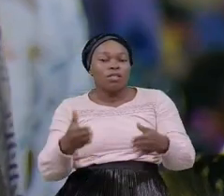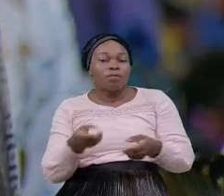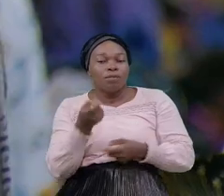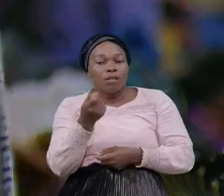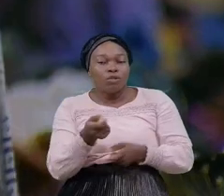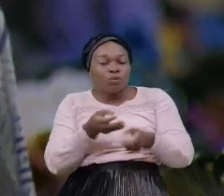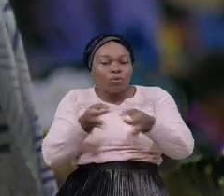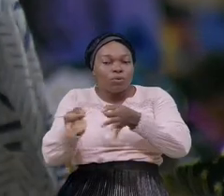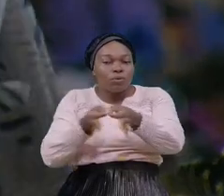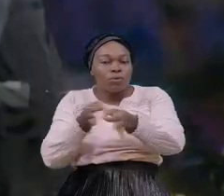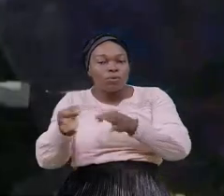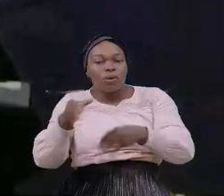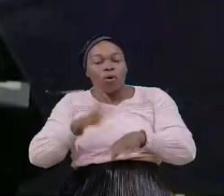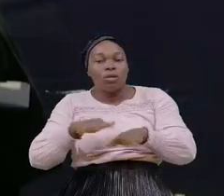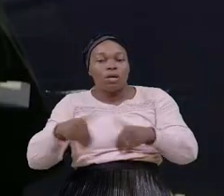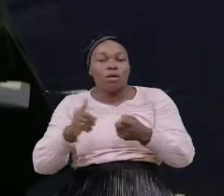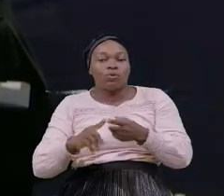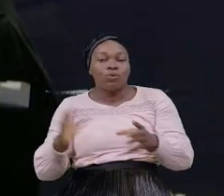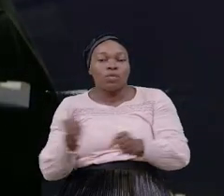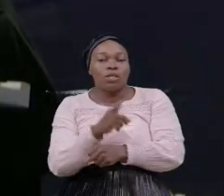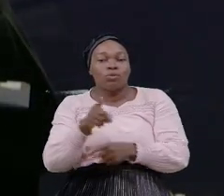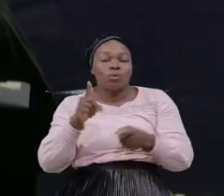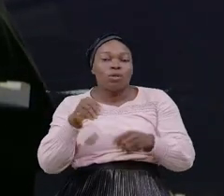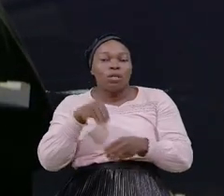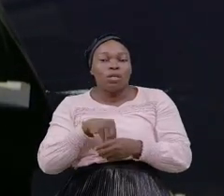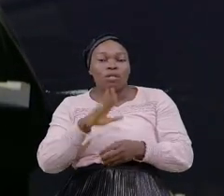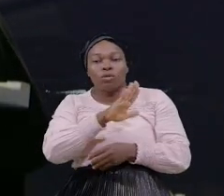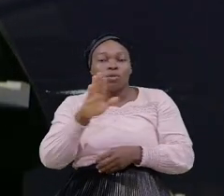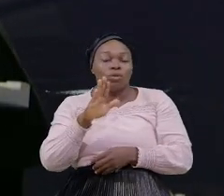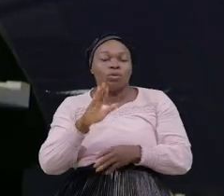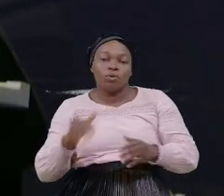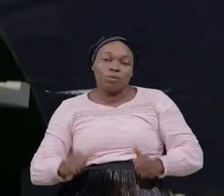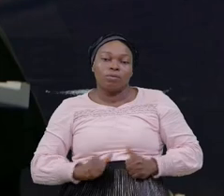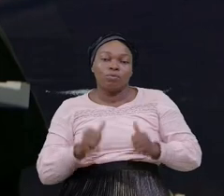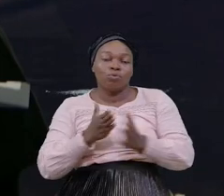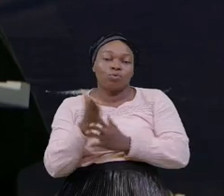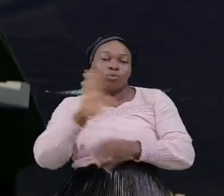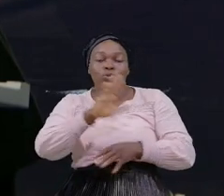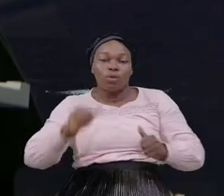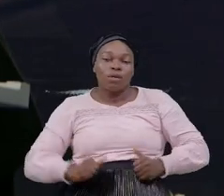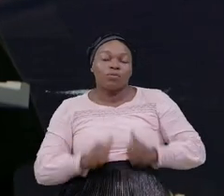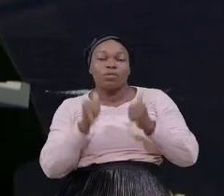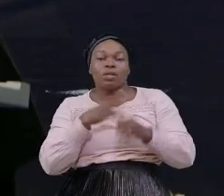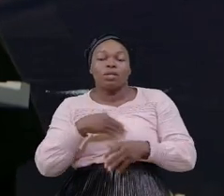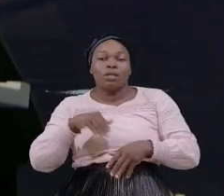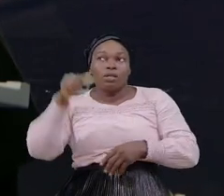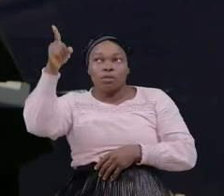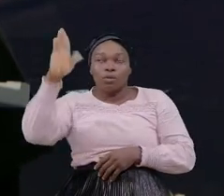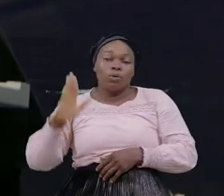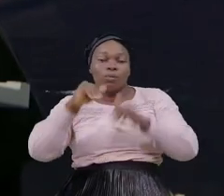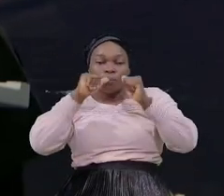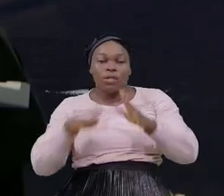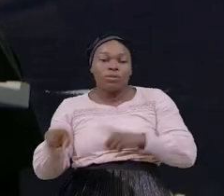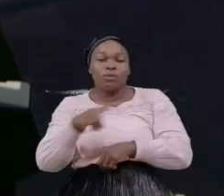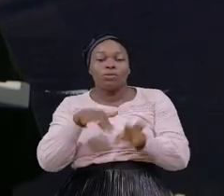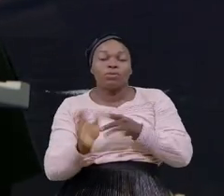tangible de votre résidence, faites une petite description afin de pouvoir